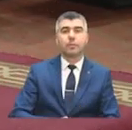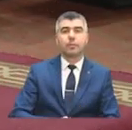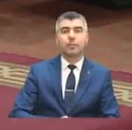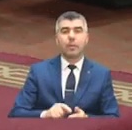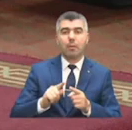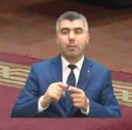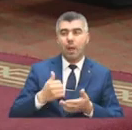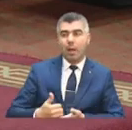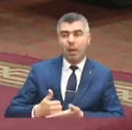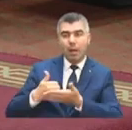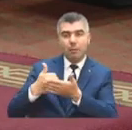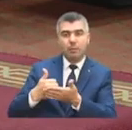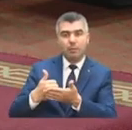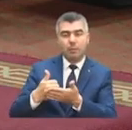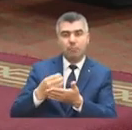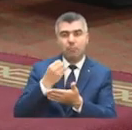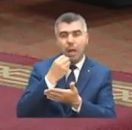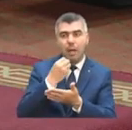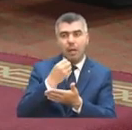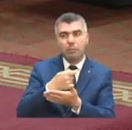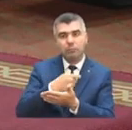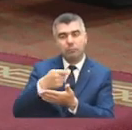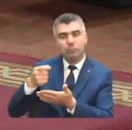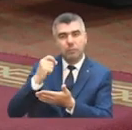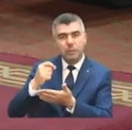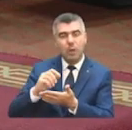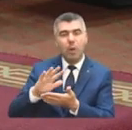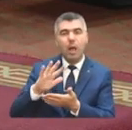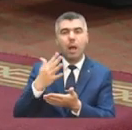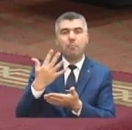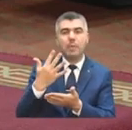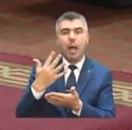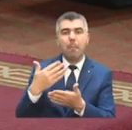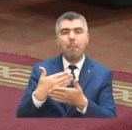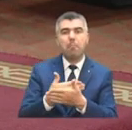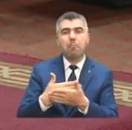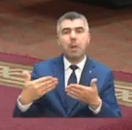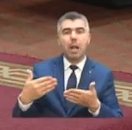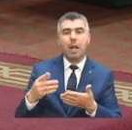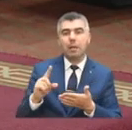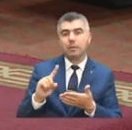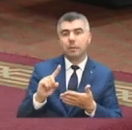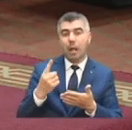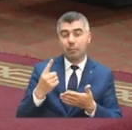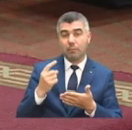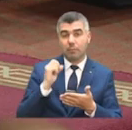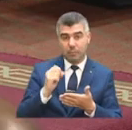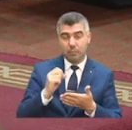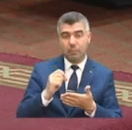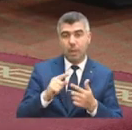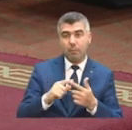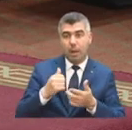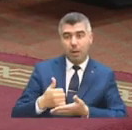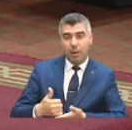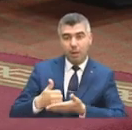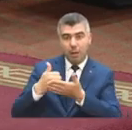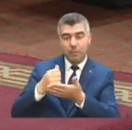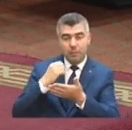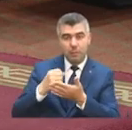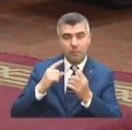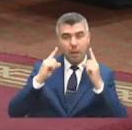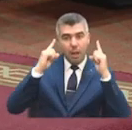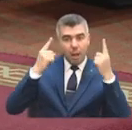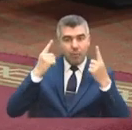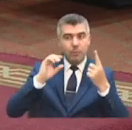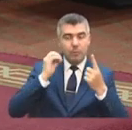تربية المواشي غادي تخصص لها 5 ملايير ديال الدرهم، وغادي تهم خصوصاً الأعلاف ولكن